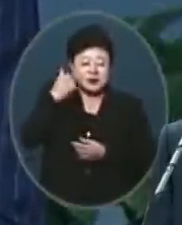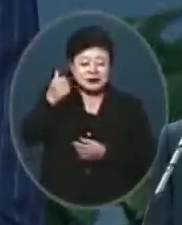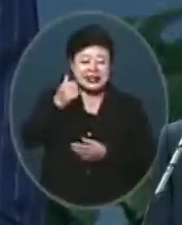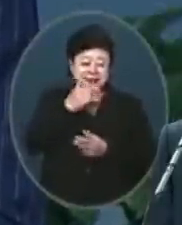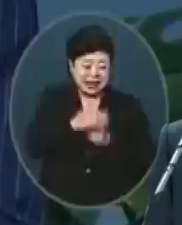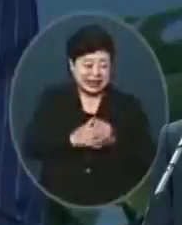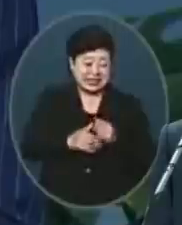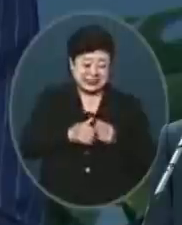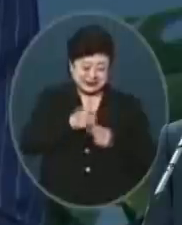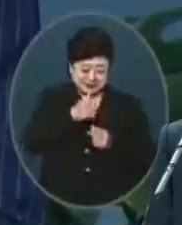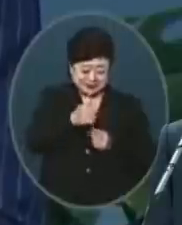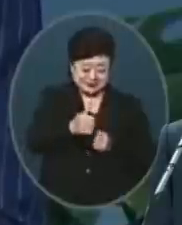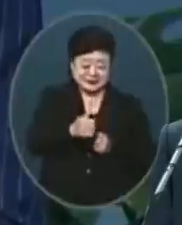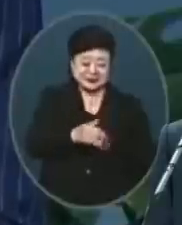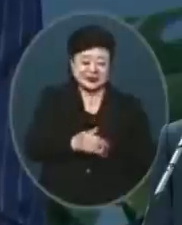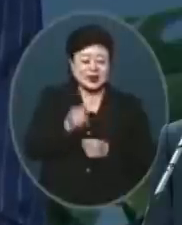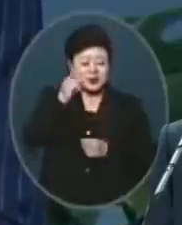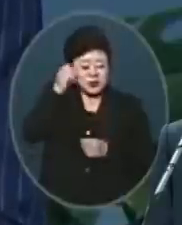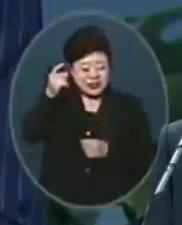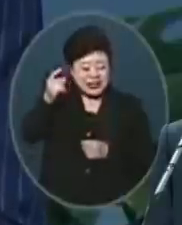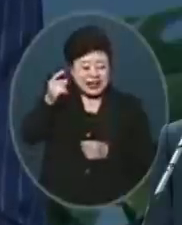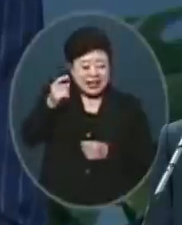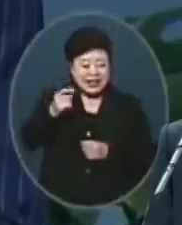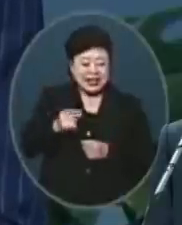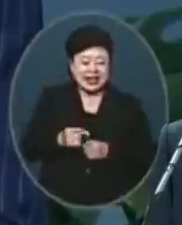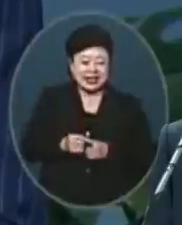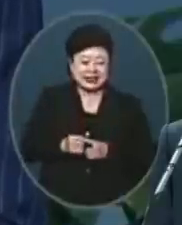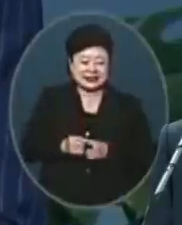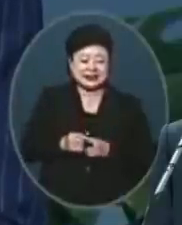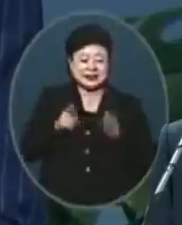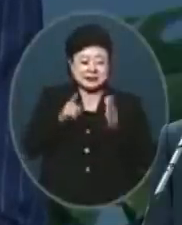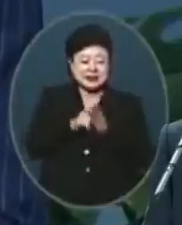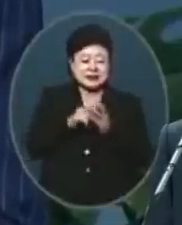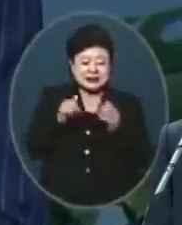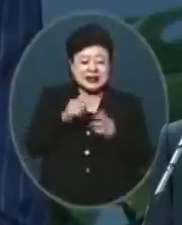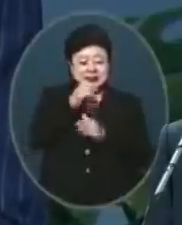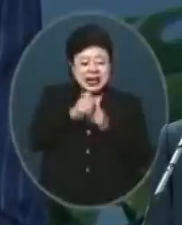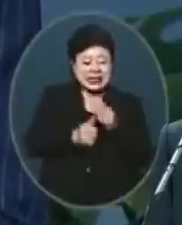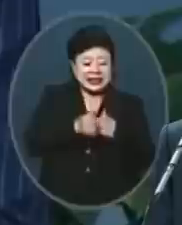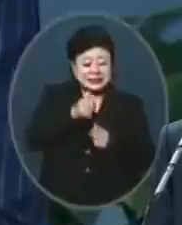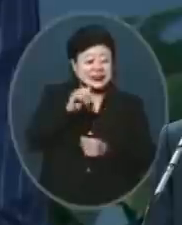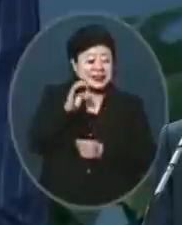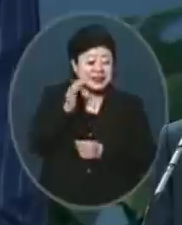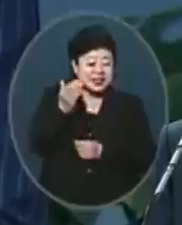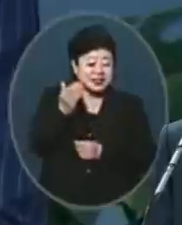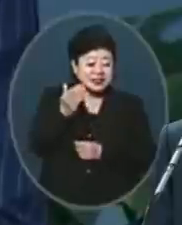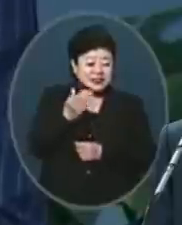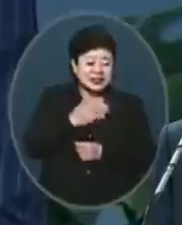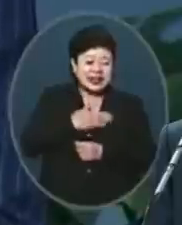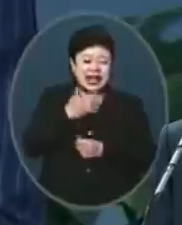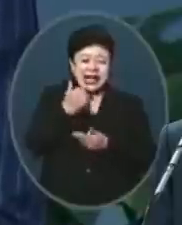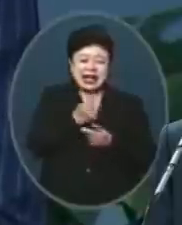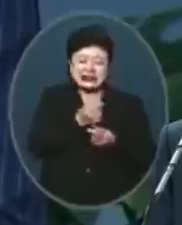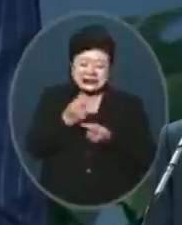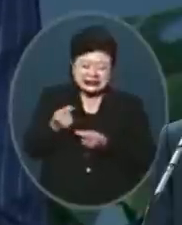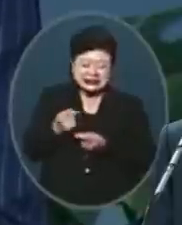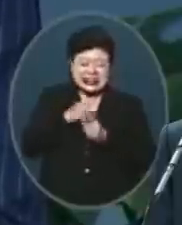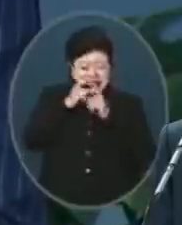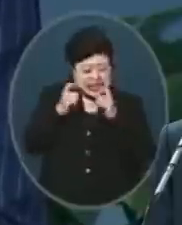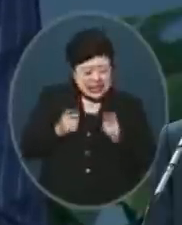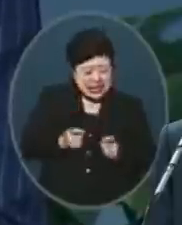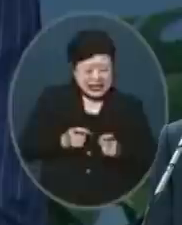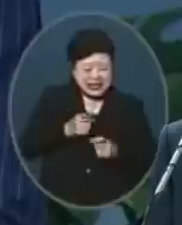하나님, 위대한 신앙인의 하나님이 되시지 나같이